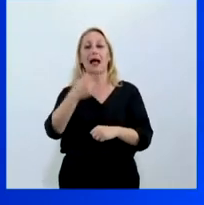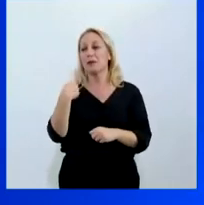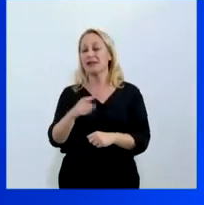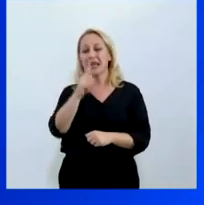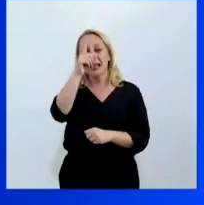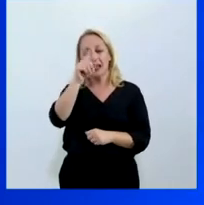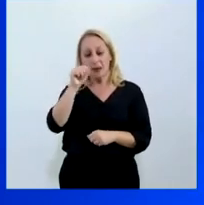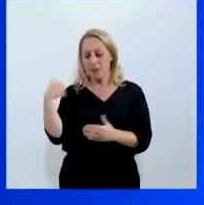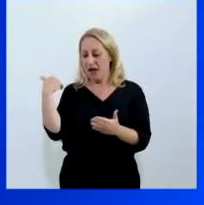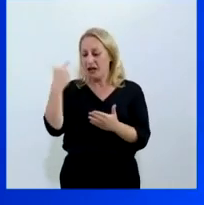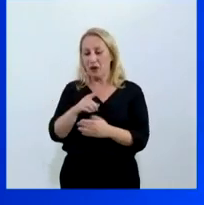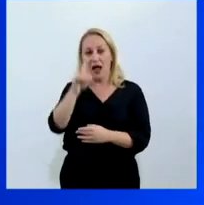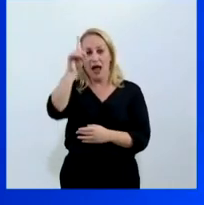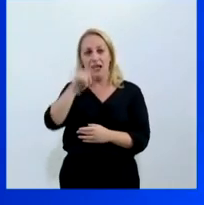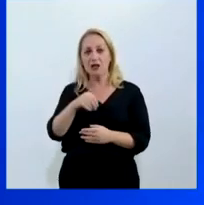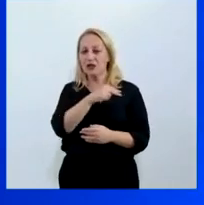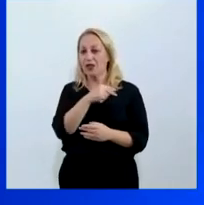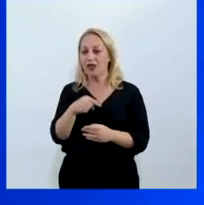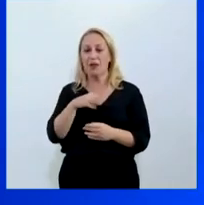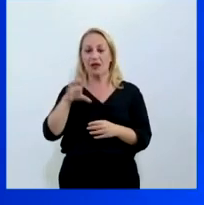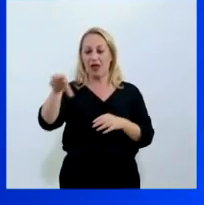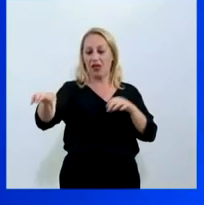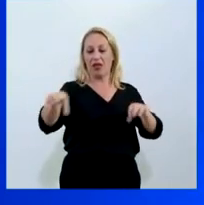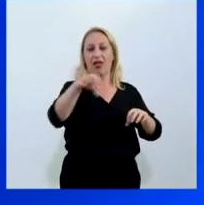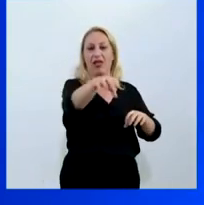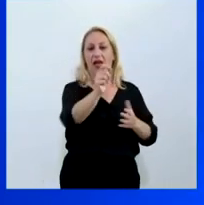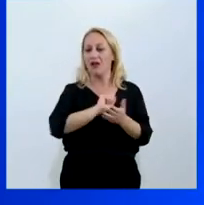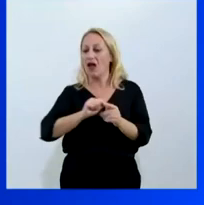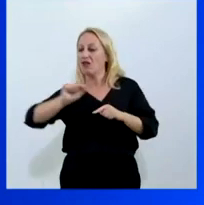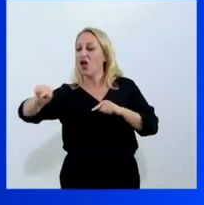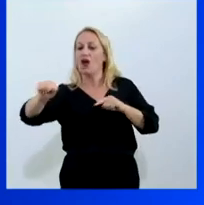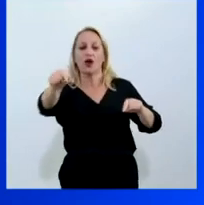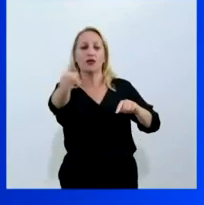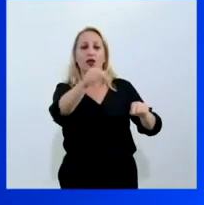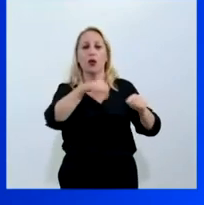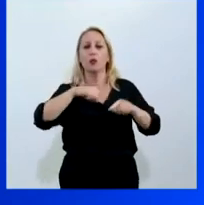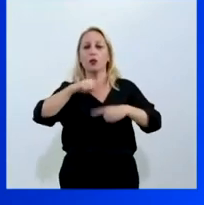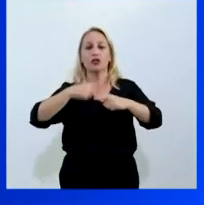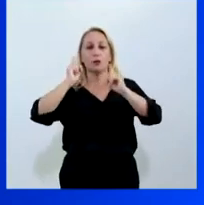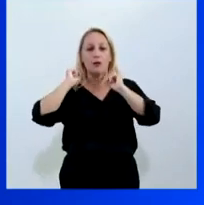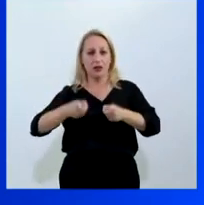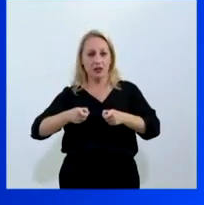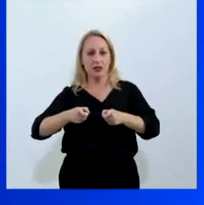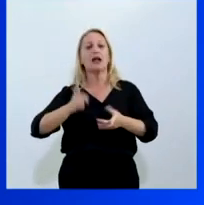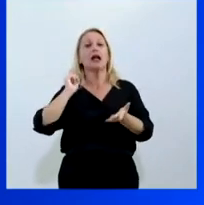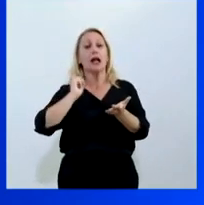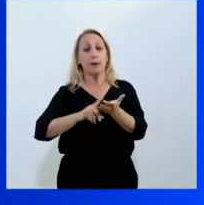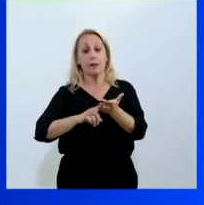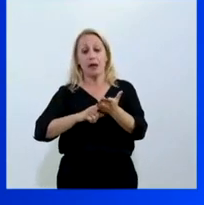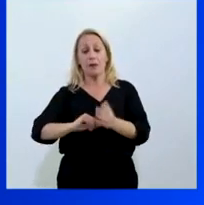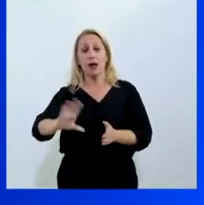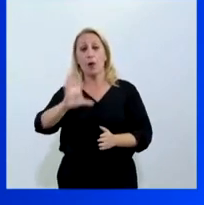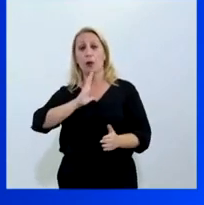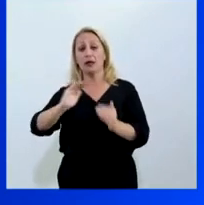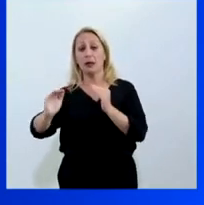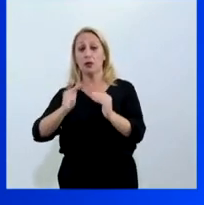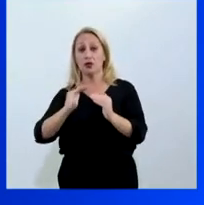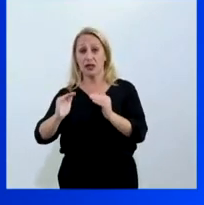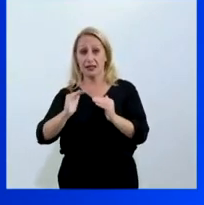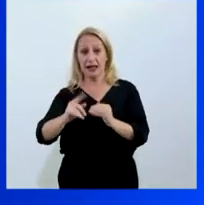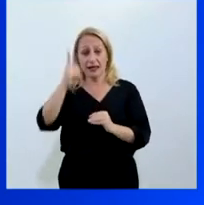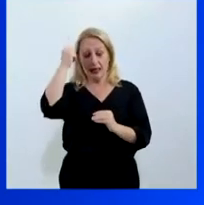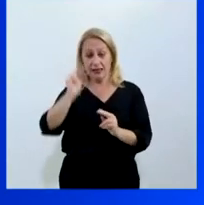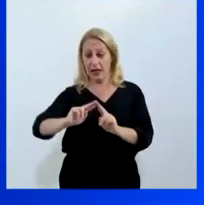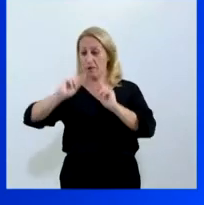αυτή η διαλειτουργικότητα συνήθως συνεπάγεται. Πρέπει να εκπαιδεύσουμε πολύ καλύτερα τα στελέχη της πολιτικής προστασίας σε επίπεδο περιφερειών και